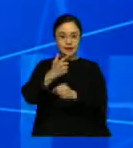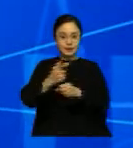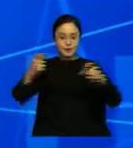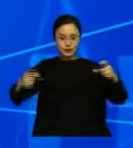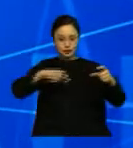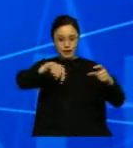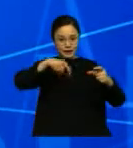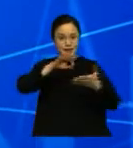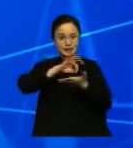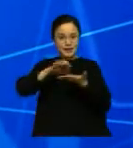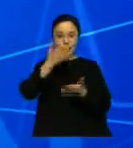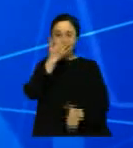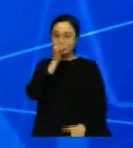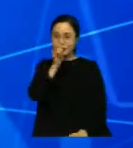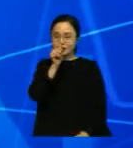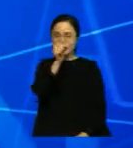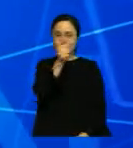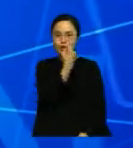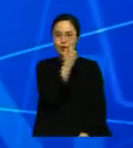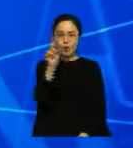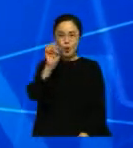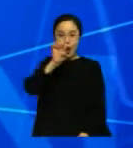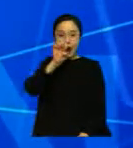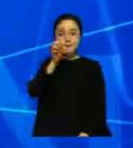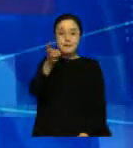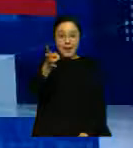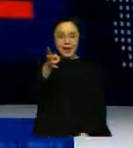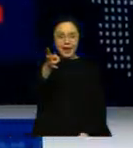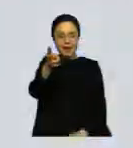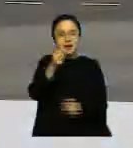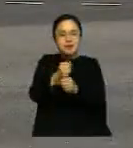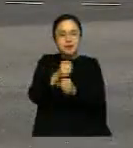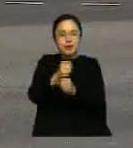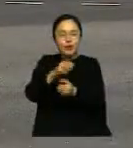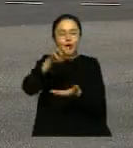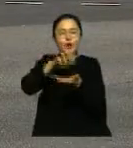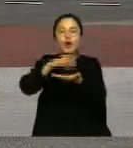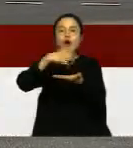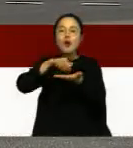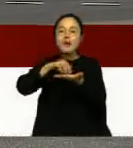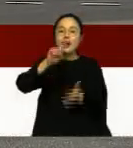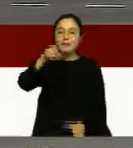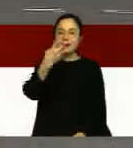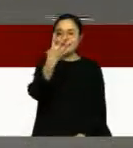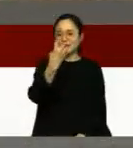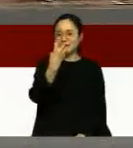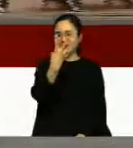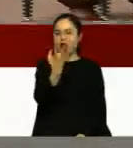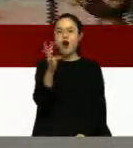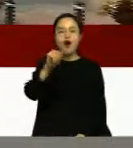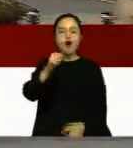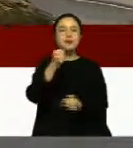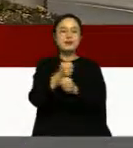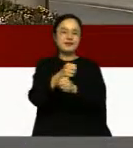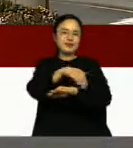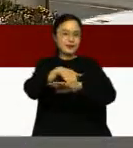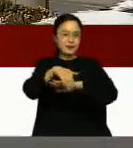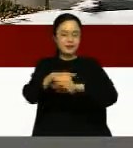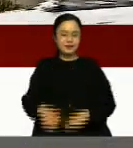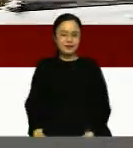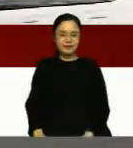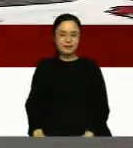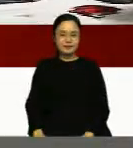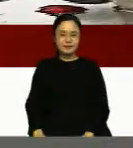남양주시는 올해 지역 화폐 144억 원을 발행할 예정이라고 밝혔습니다 남양주지역 화폐는 청년